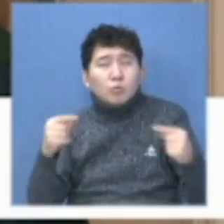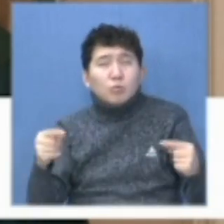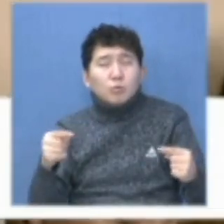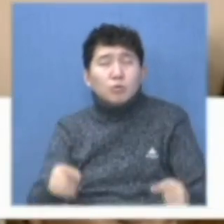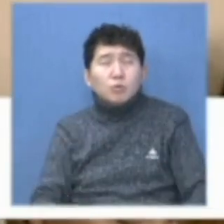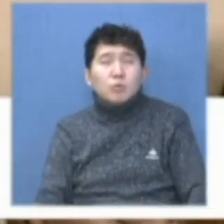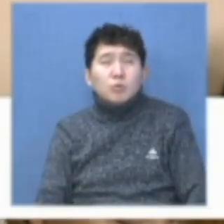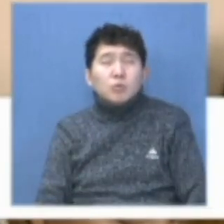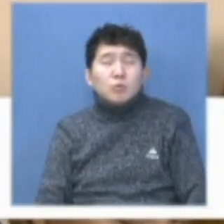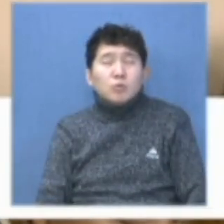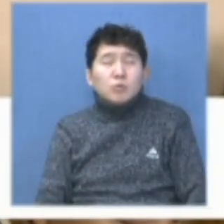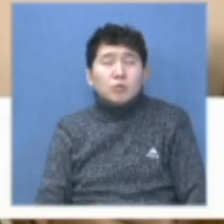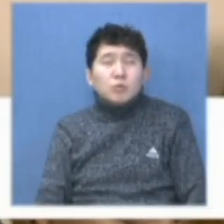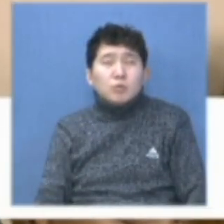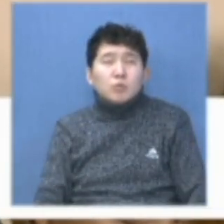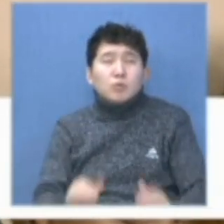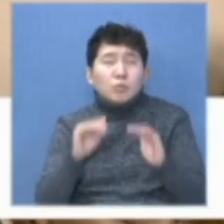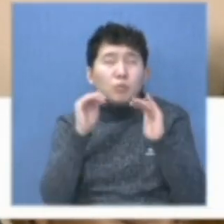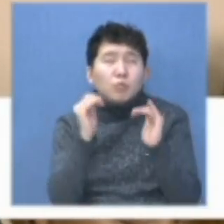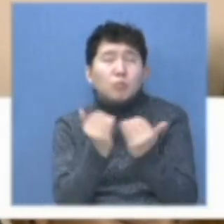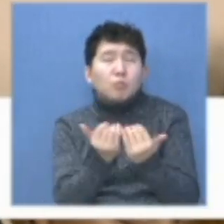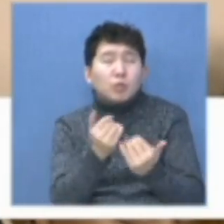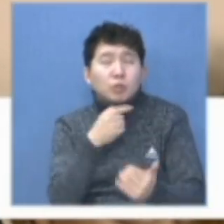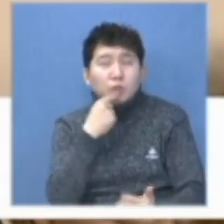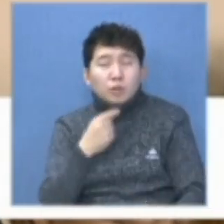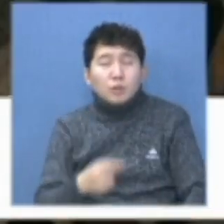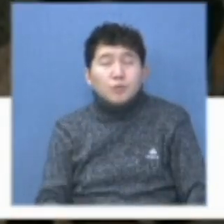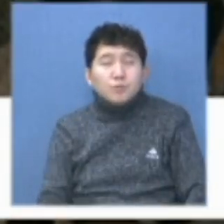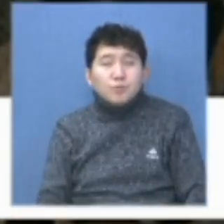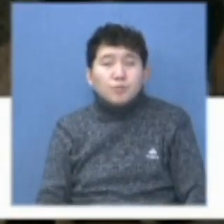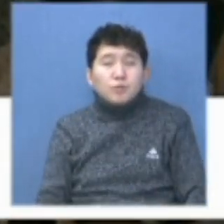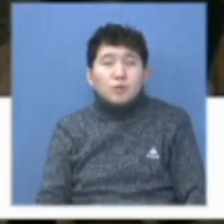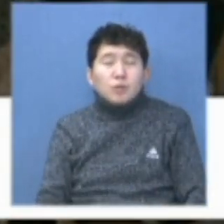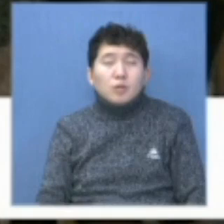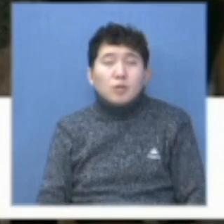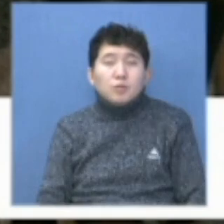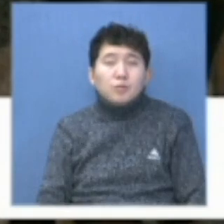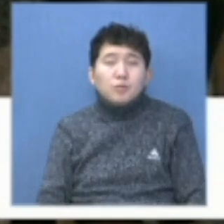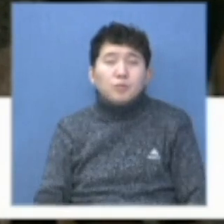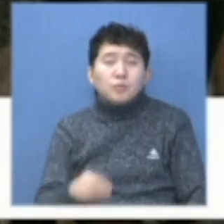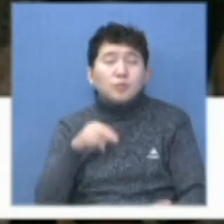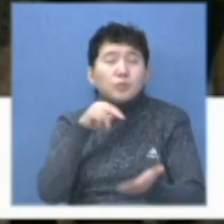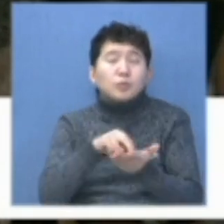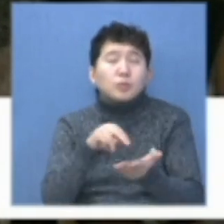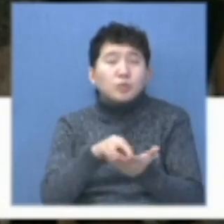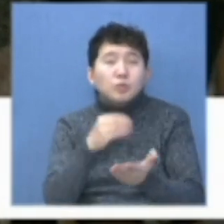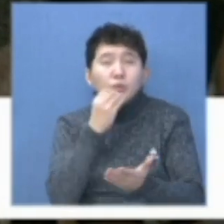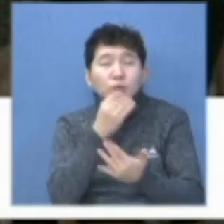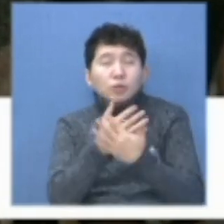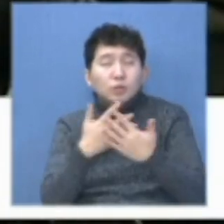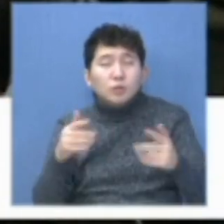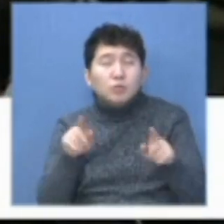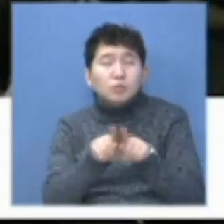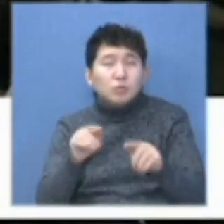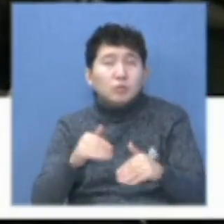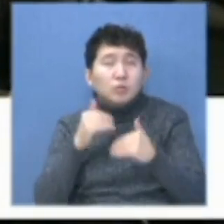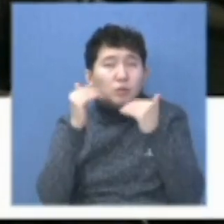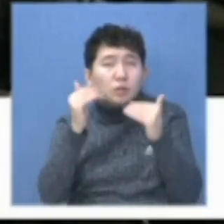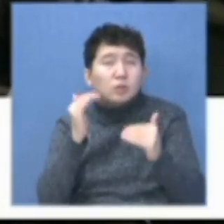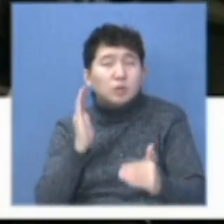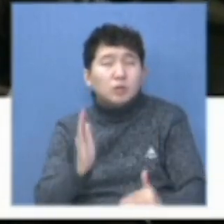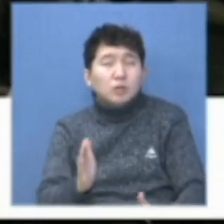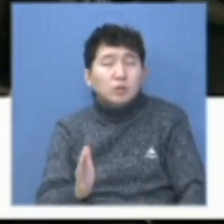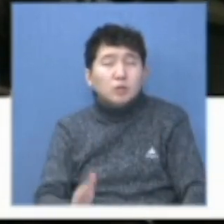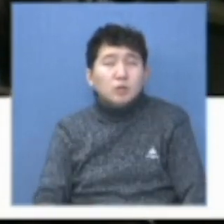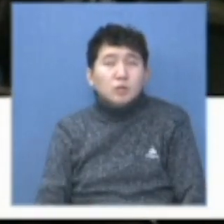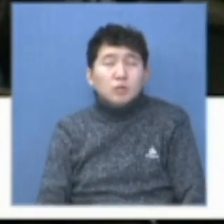сами с собой. По словам владельцев малого бизнеса, новшества скажутся и на стоимости товара, что ожидаемо снизит количество клиентов.